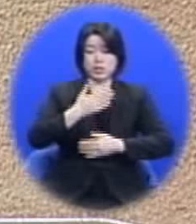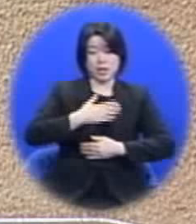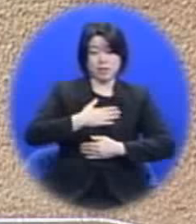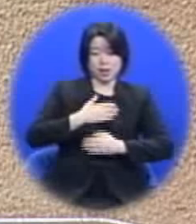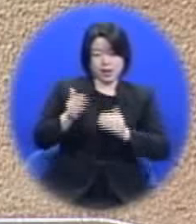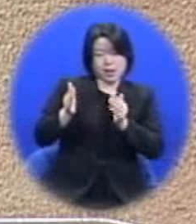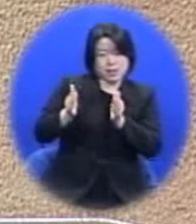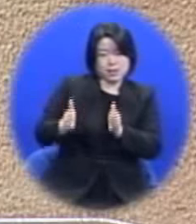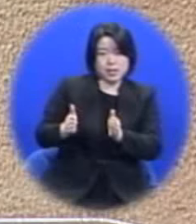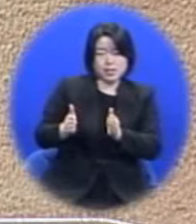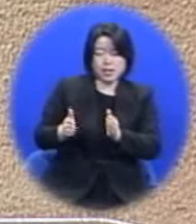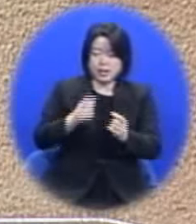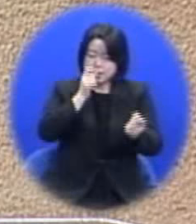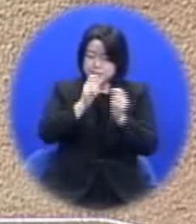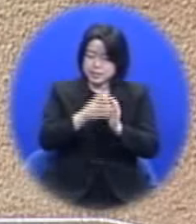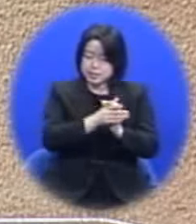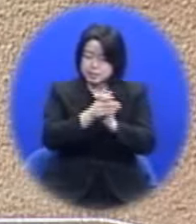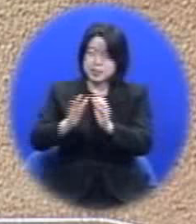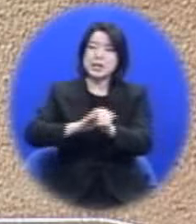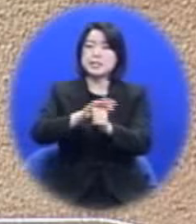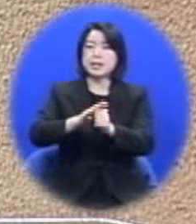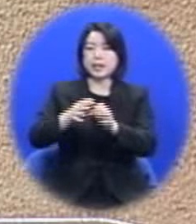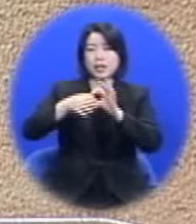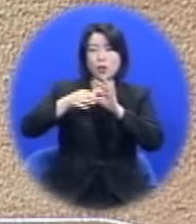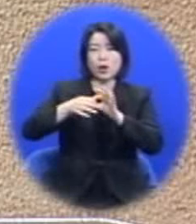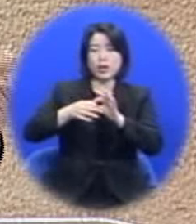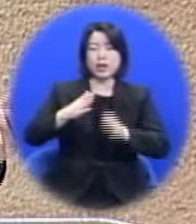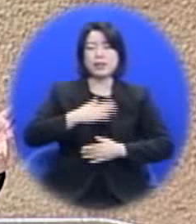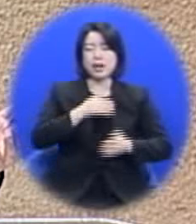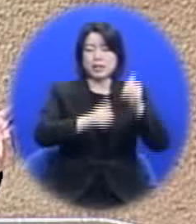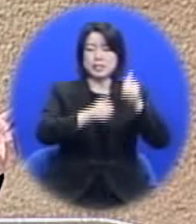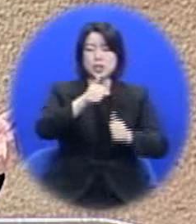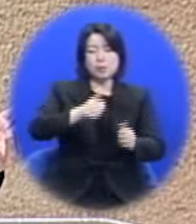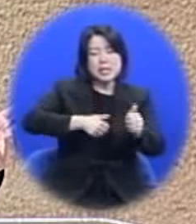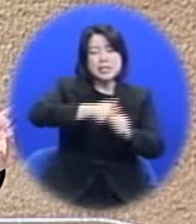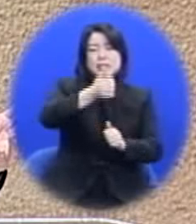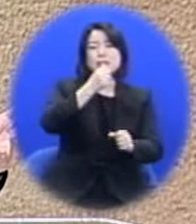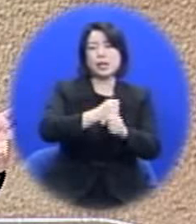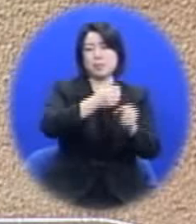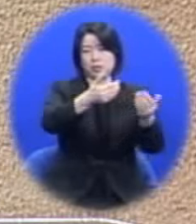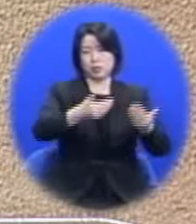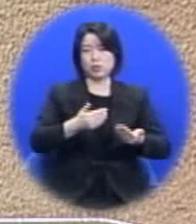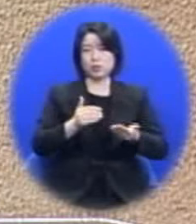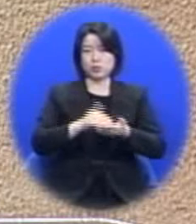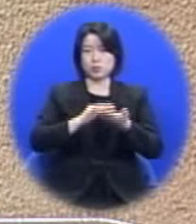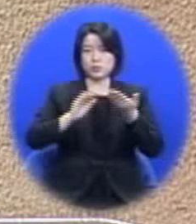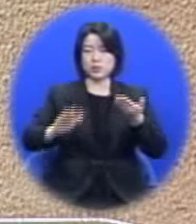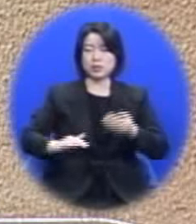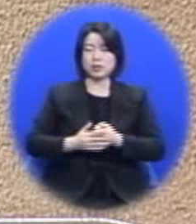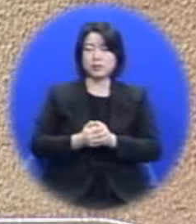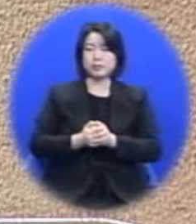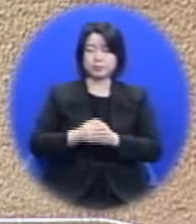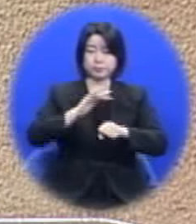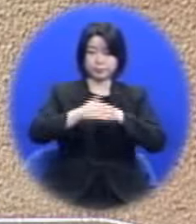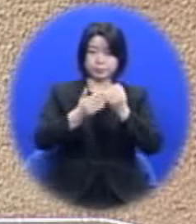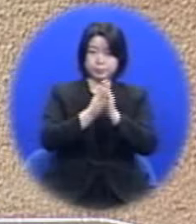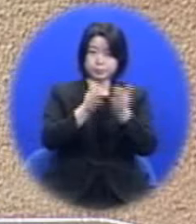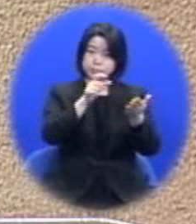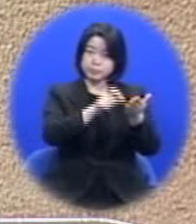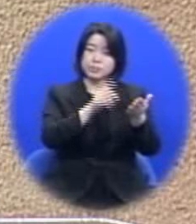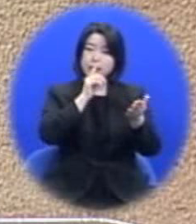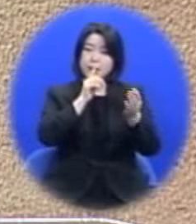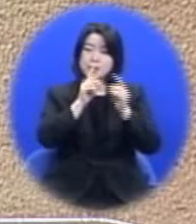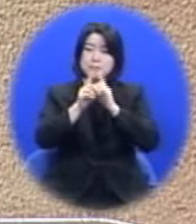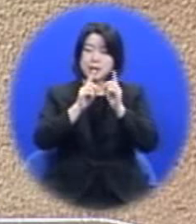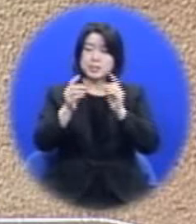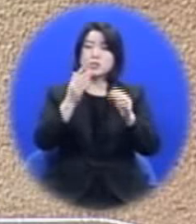친밀한 사랑의 관계가 나를 시험에서 이기게 해 줘요. 제가 성경에 있는 말씀 중에